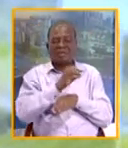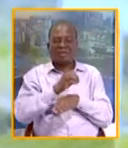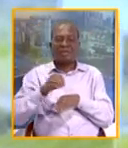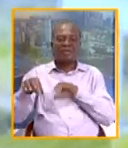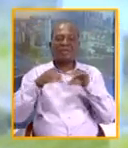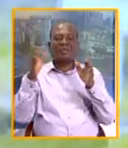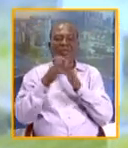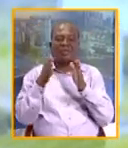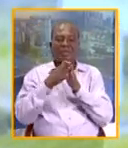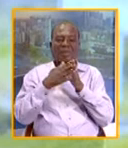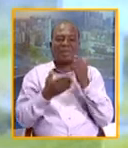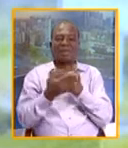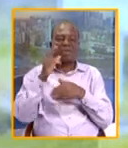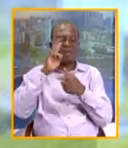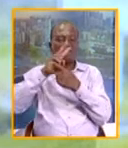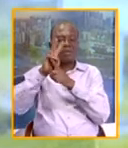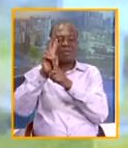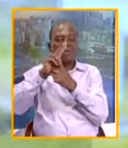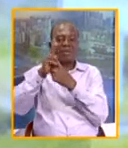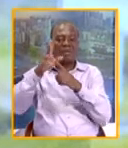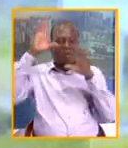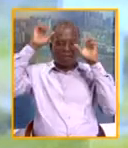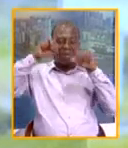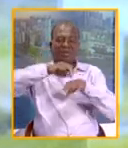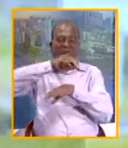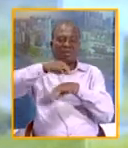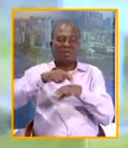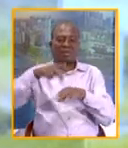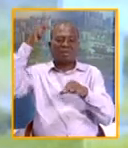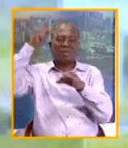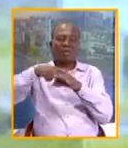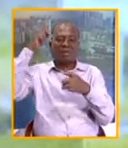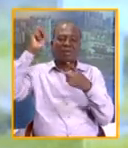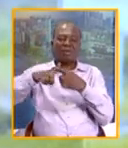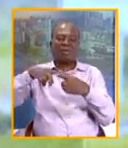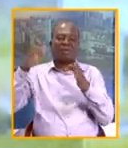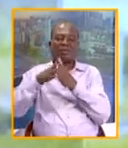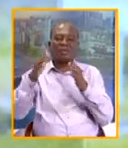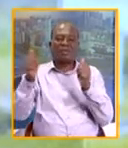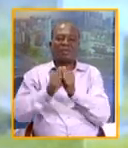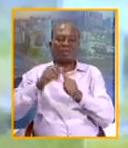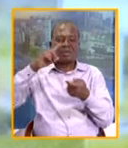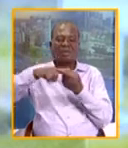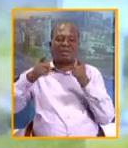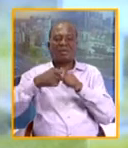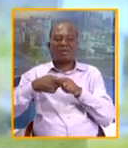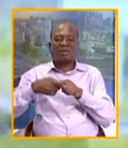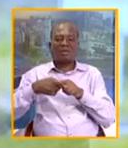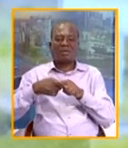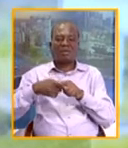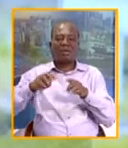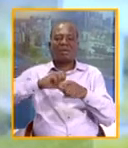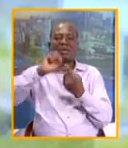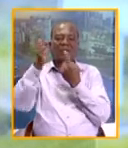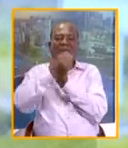une rencontre par visioconférence le président de la république participent à cette réunion avec ses pairs au centre des échanges la